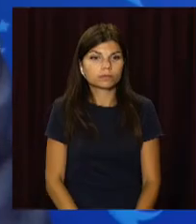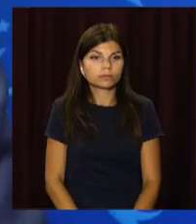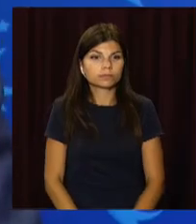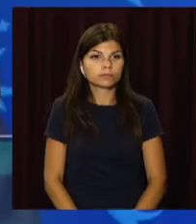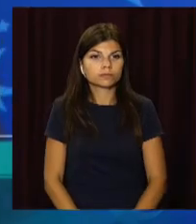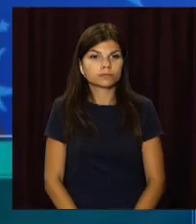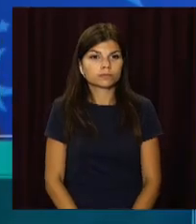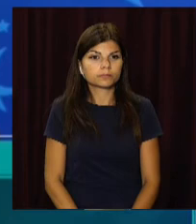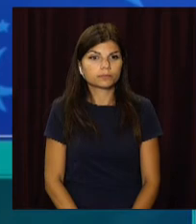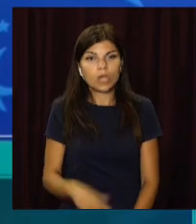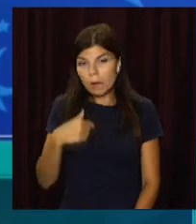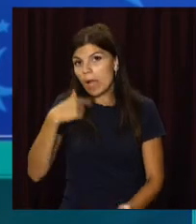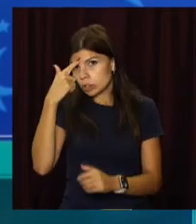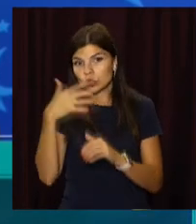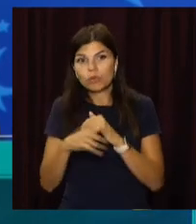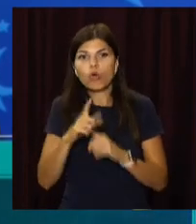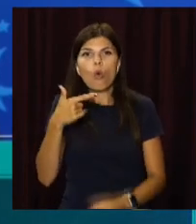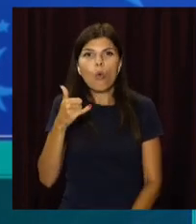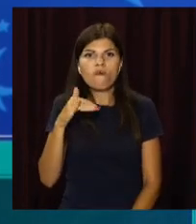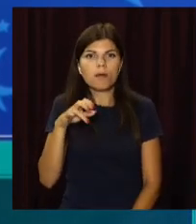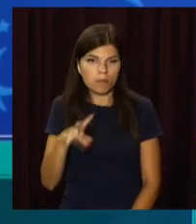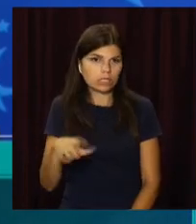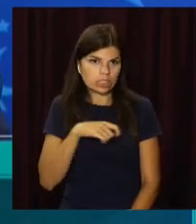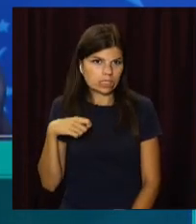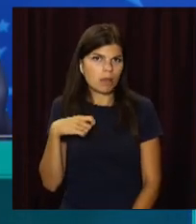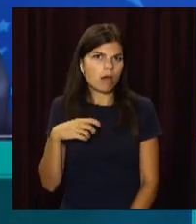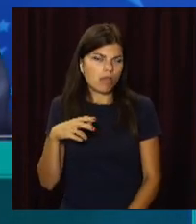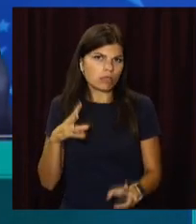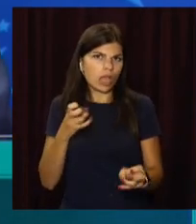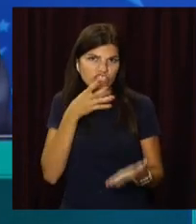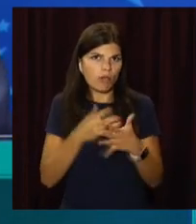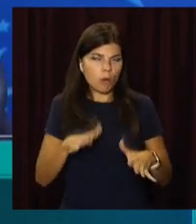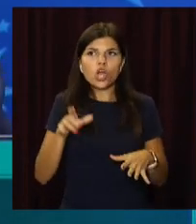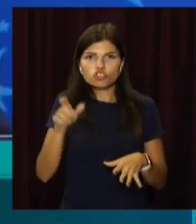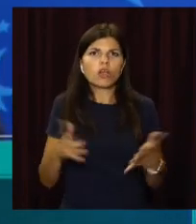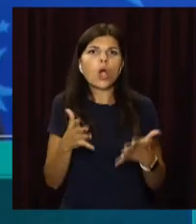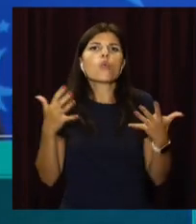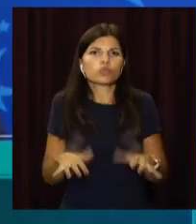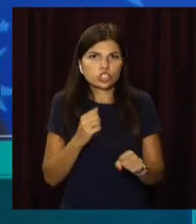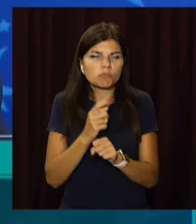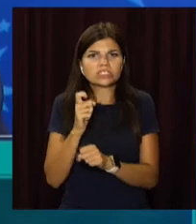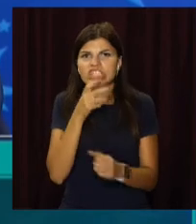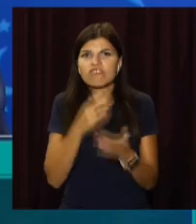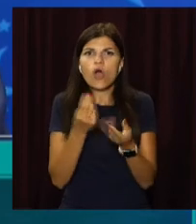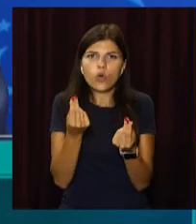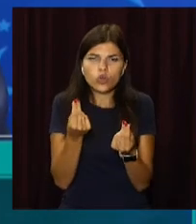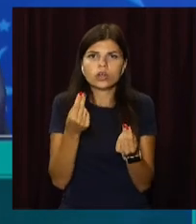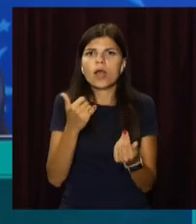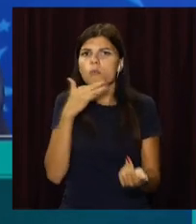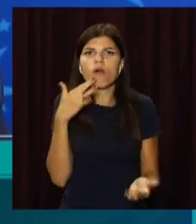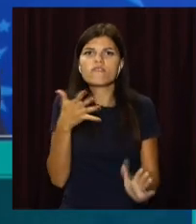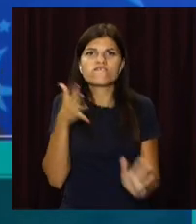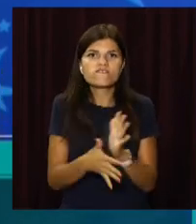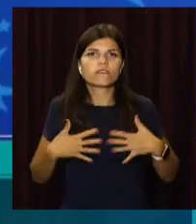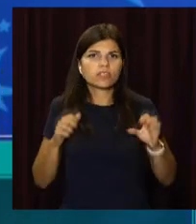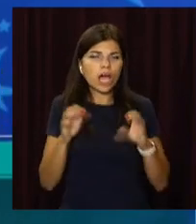Ми зрозуміли, що Геннадій Гуфман, він саме на своєму місці. І що він людина, яка вже зробила за свої кошти, яка багато вкладала в розвиток